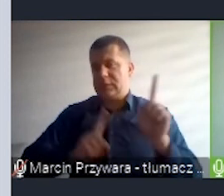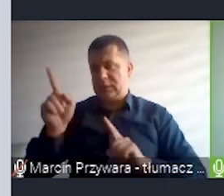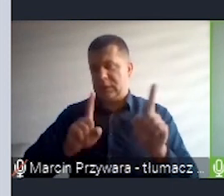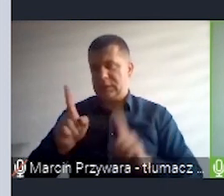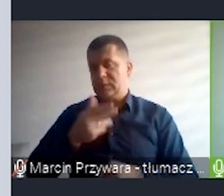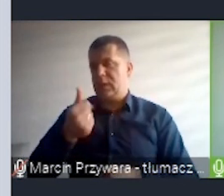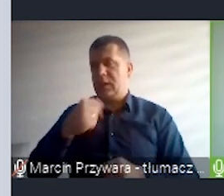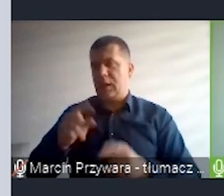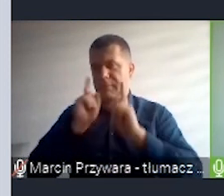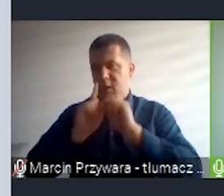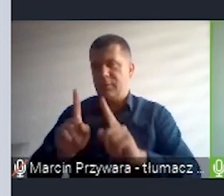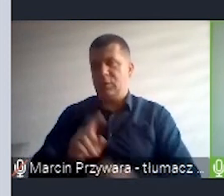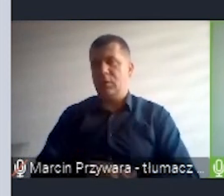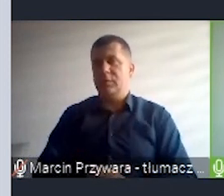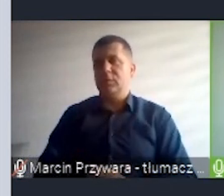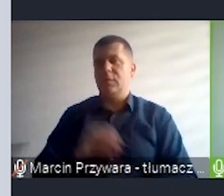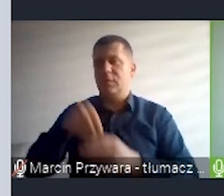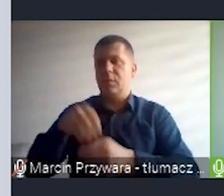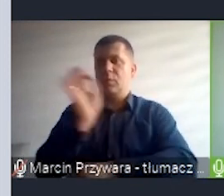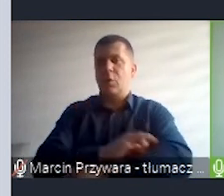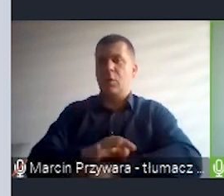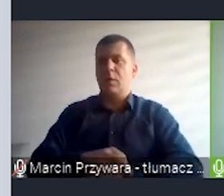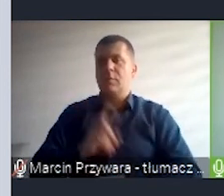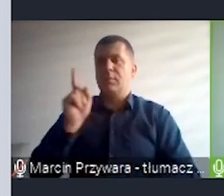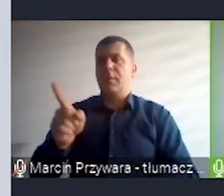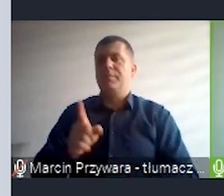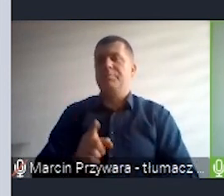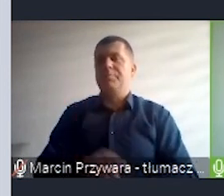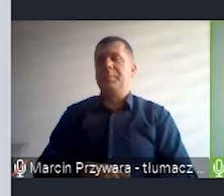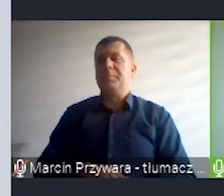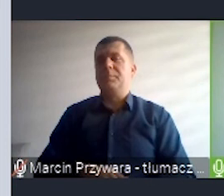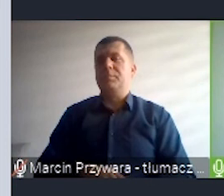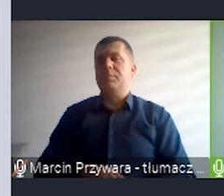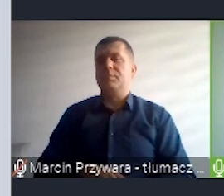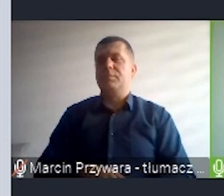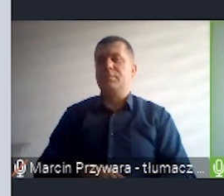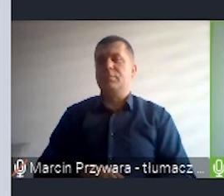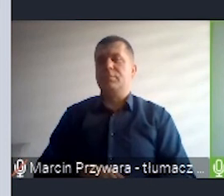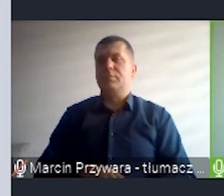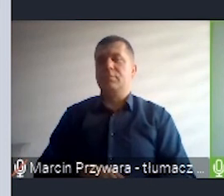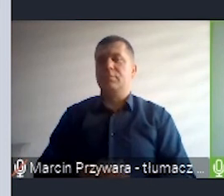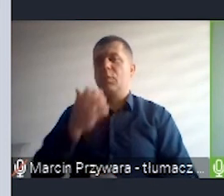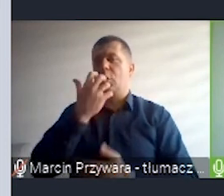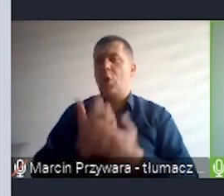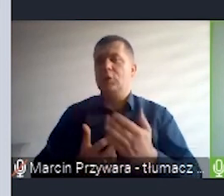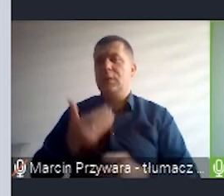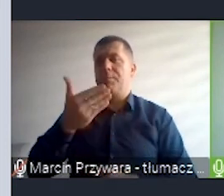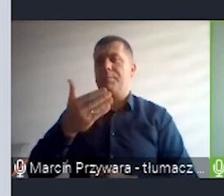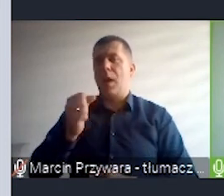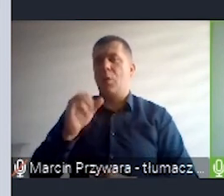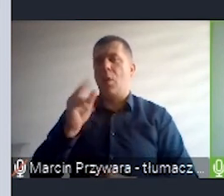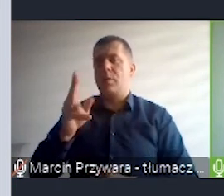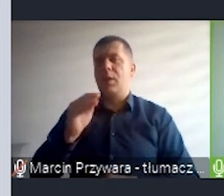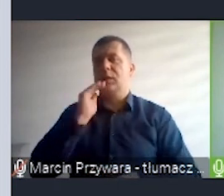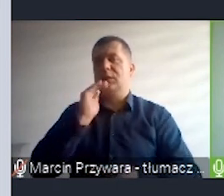jako nieprawidłowości w niektórych projektach, związane są przede wszystkim z korzyściami majątkowymi w związku